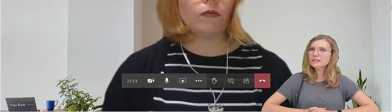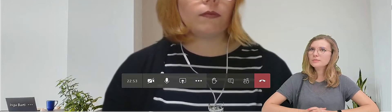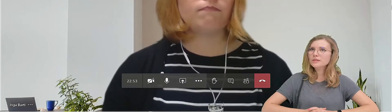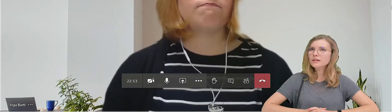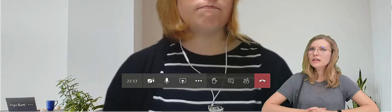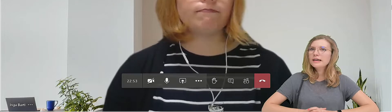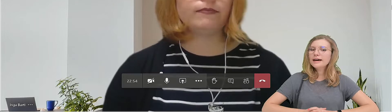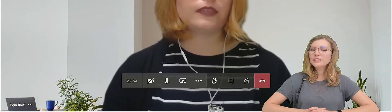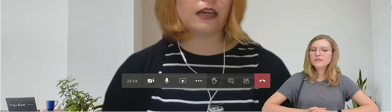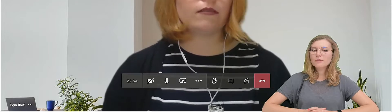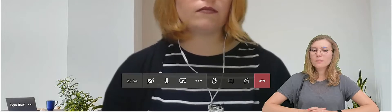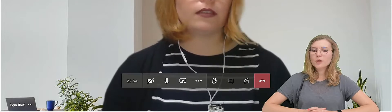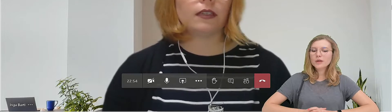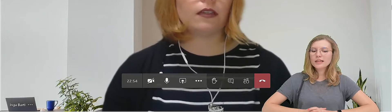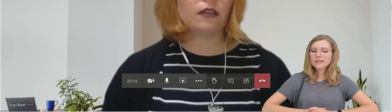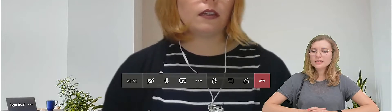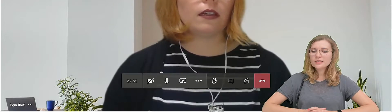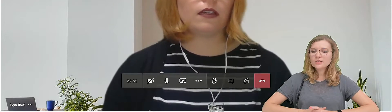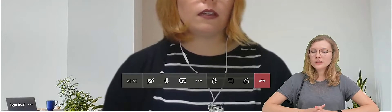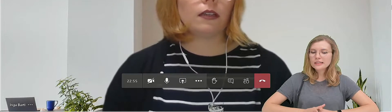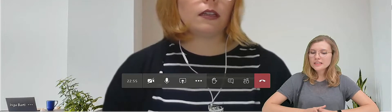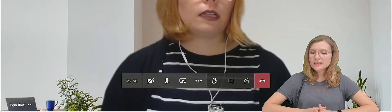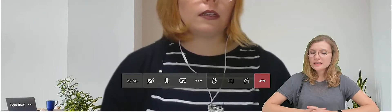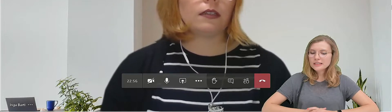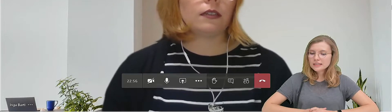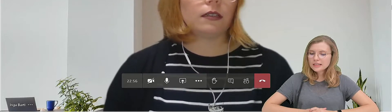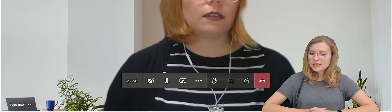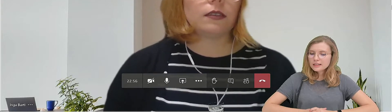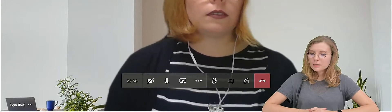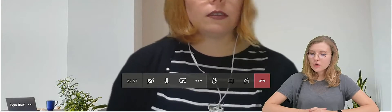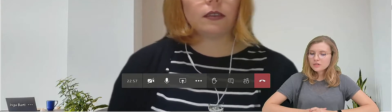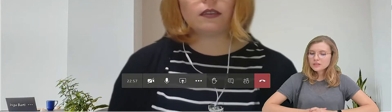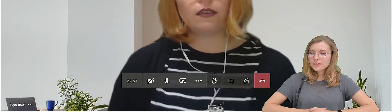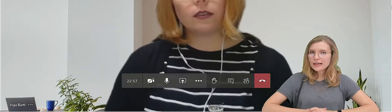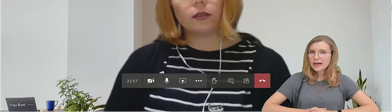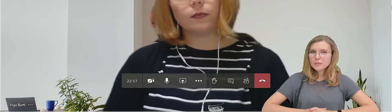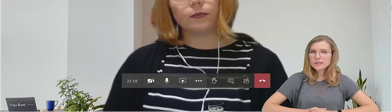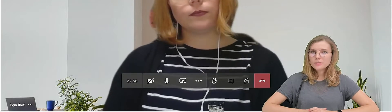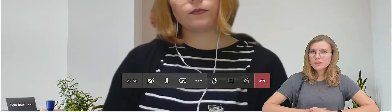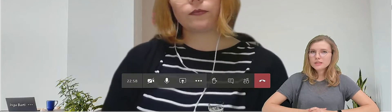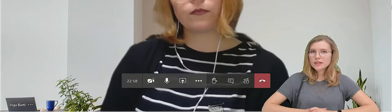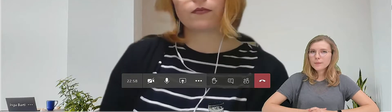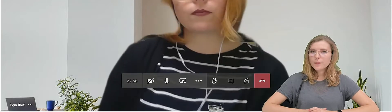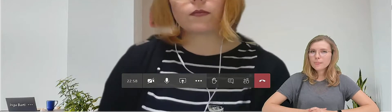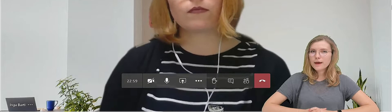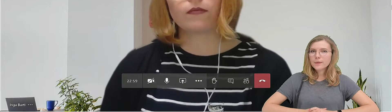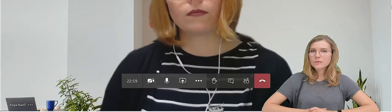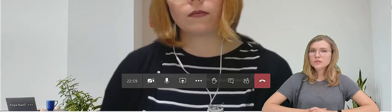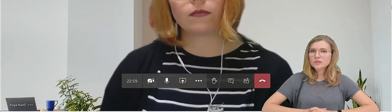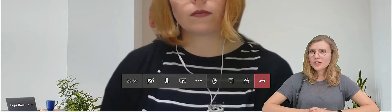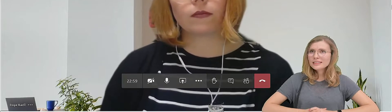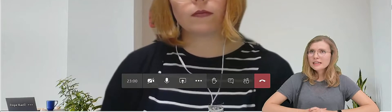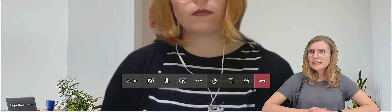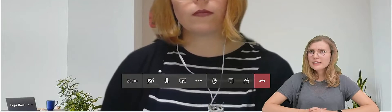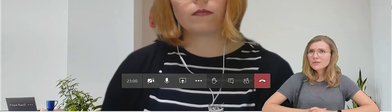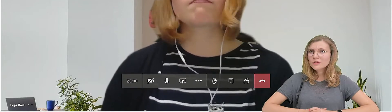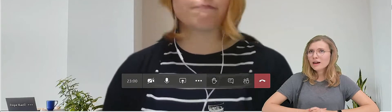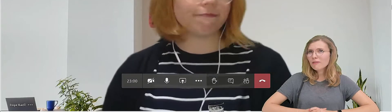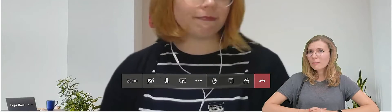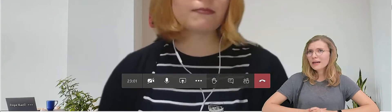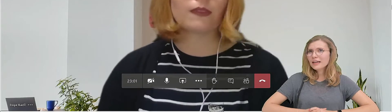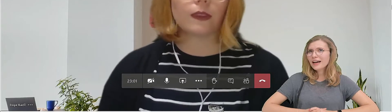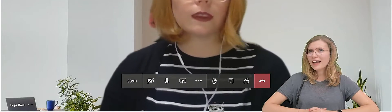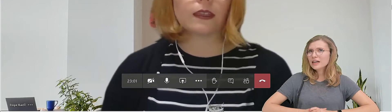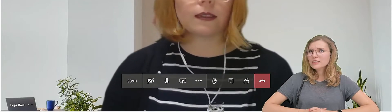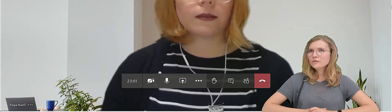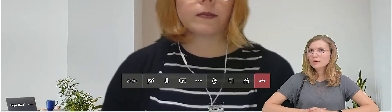es gibt, ne? Also wenn man mal überlegt, du hast ja richtig erzählt, die Emojis fingen ja an mit Sonderzeichen und da